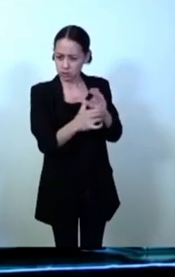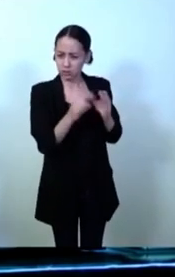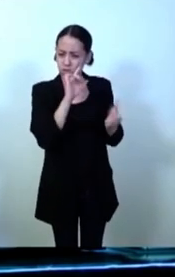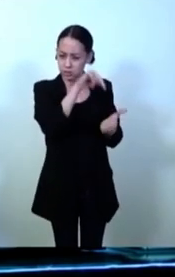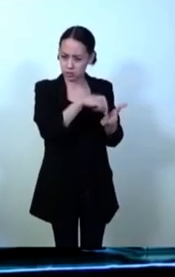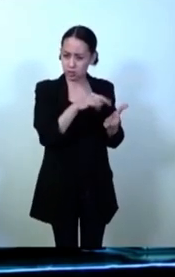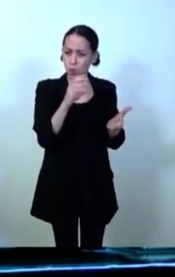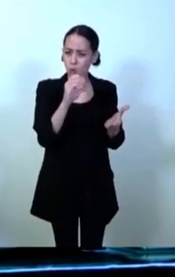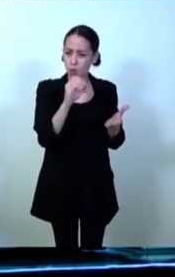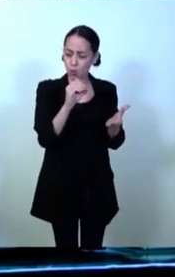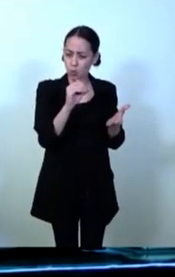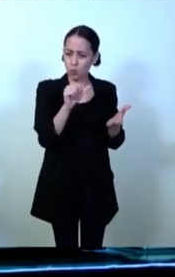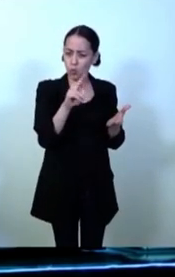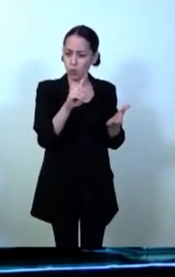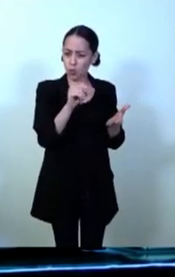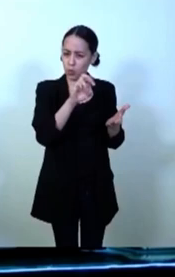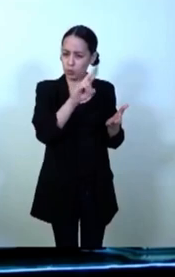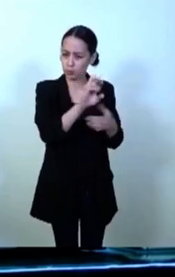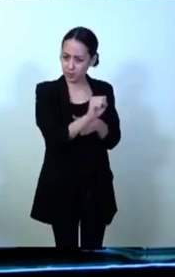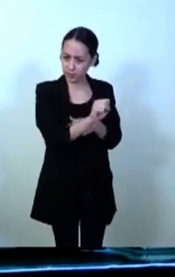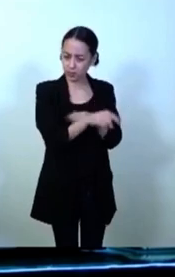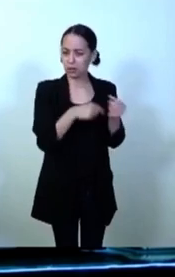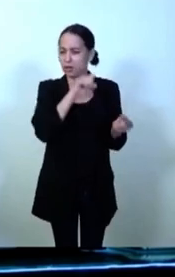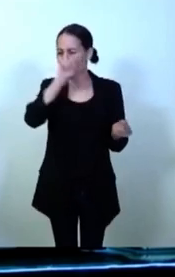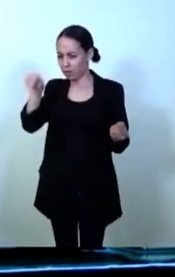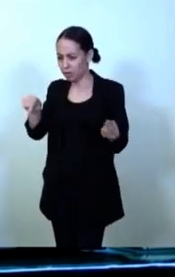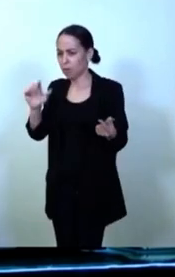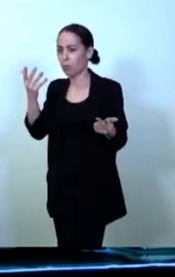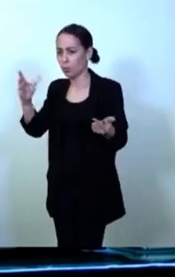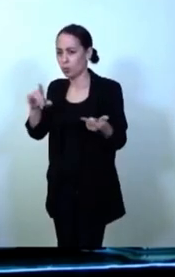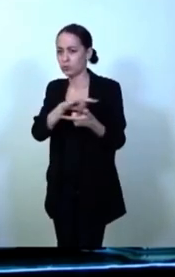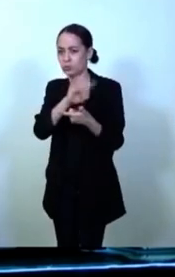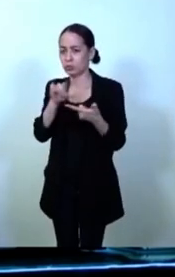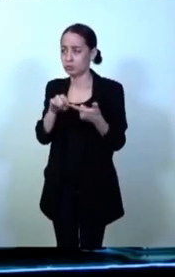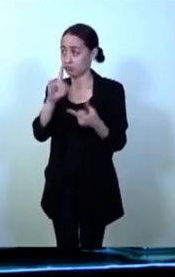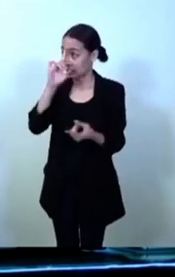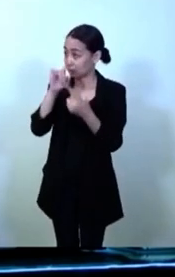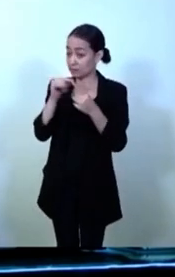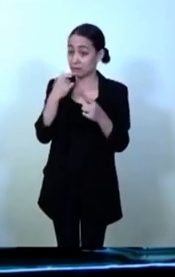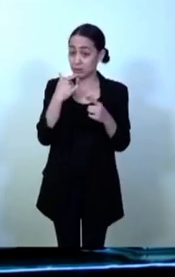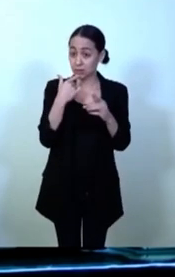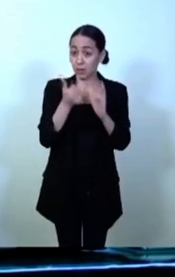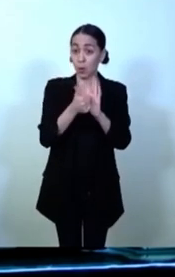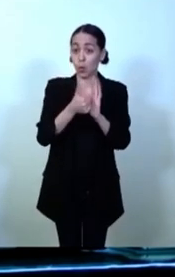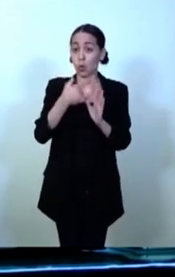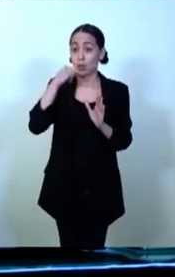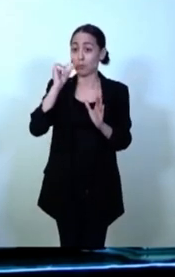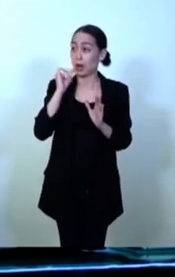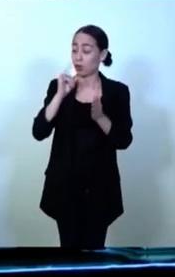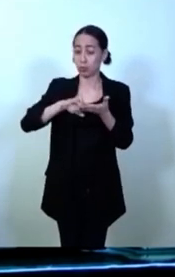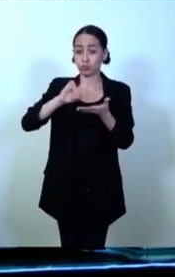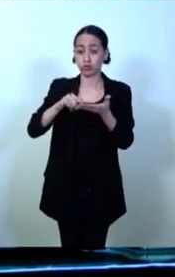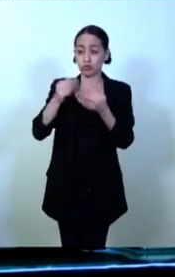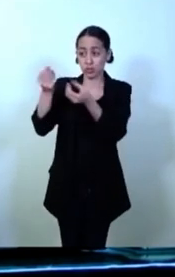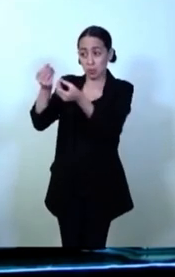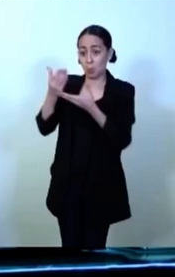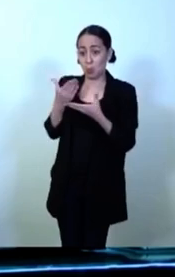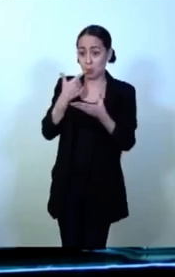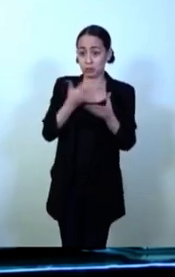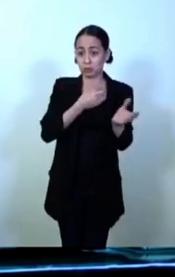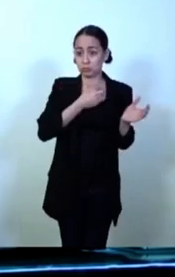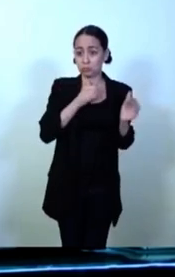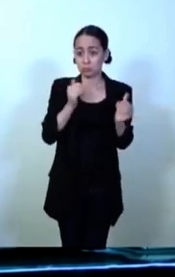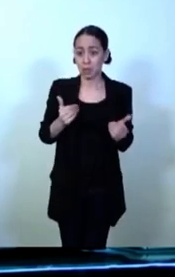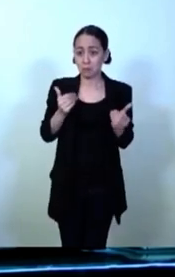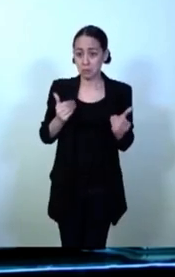Castéja, si j'ai bien lu le document. Sur la parentalité, le budget que vous nous proposez est stable. Quel